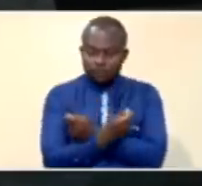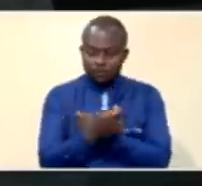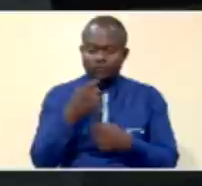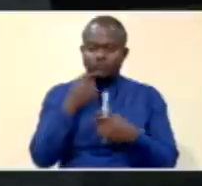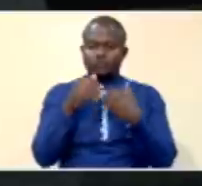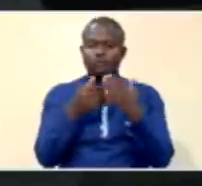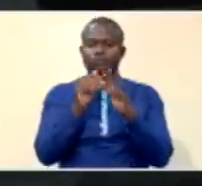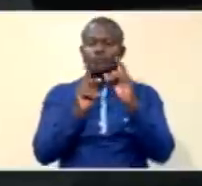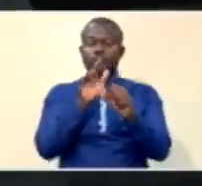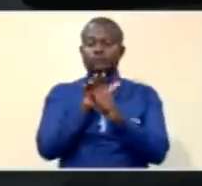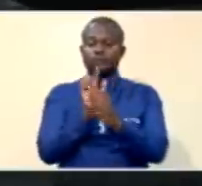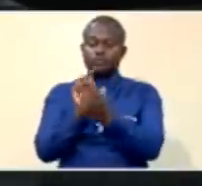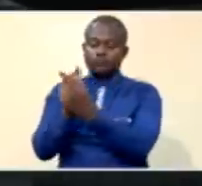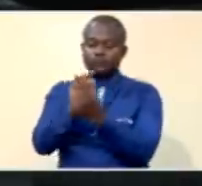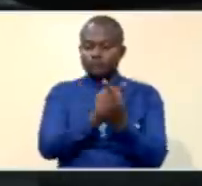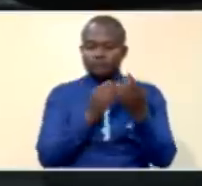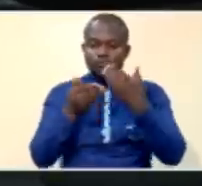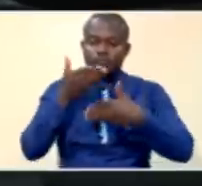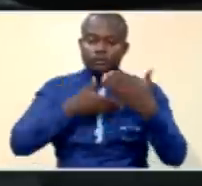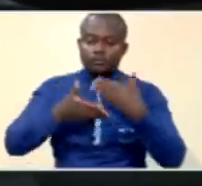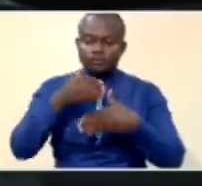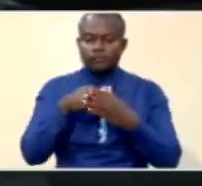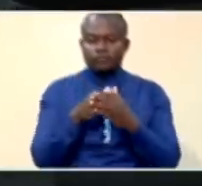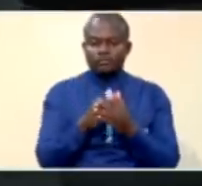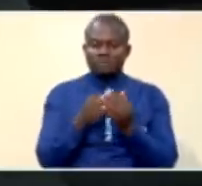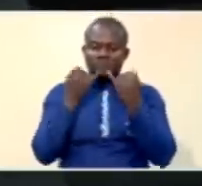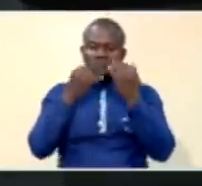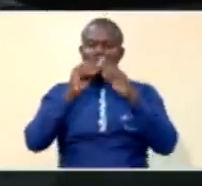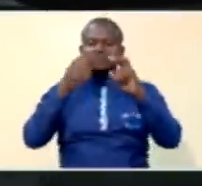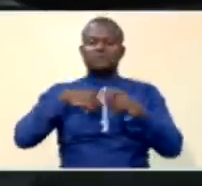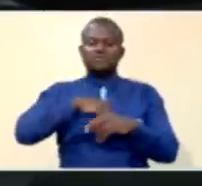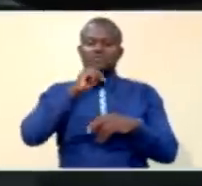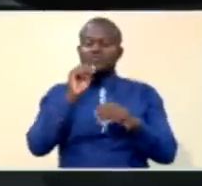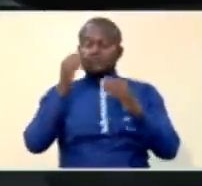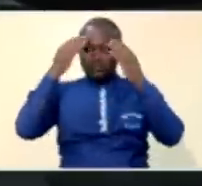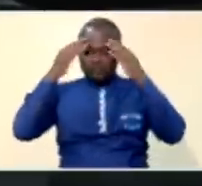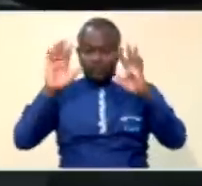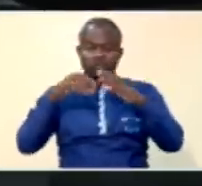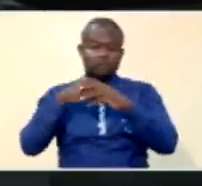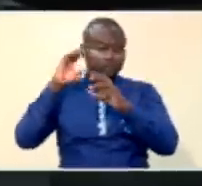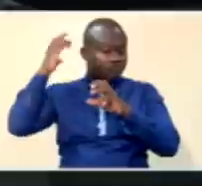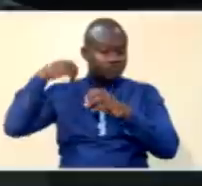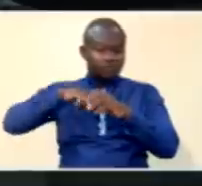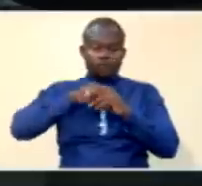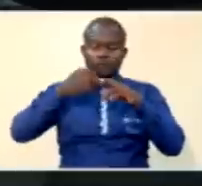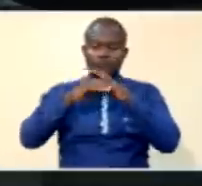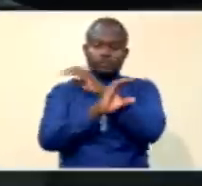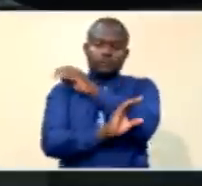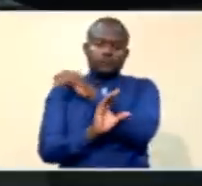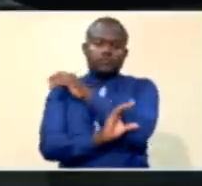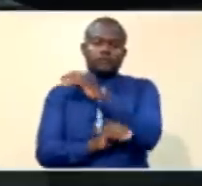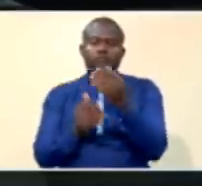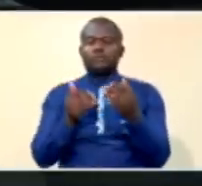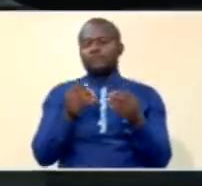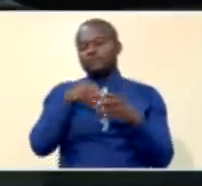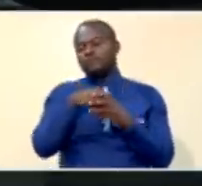n'abana benshi twagiye duhura abo twagiye tuganira banakubwira bati ntabwo twebwe twari tuzi amakuru y'ibibera mu gihugu.